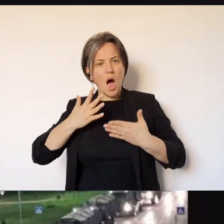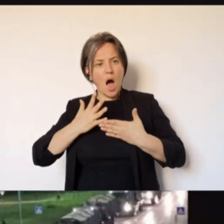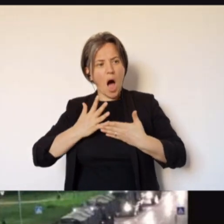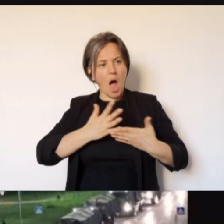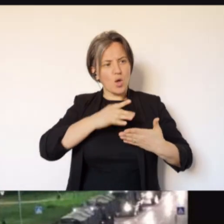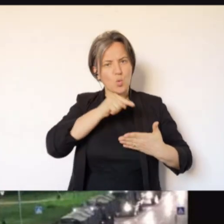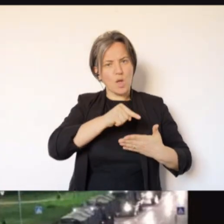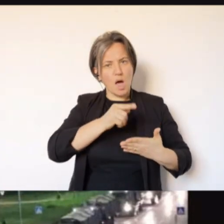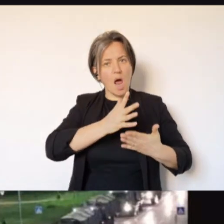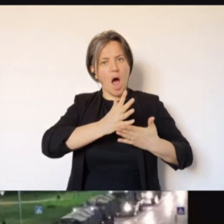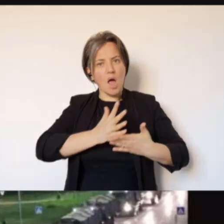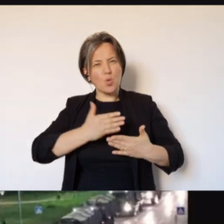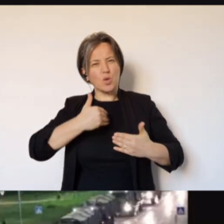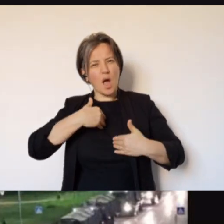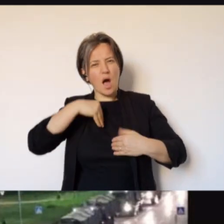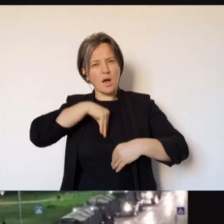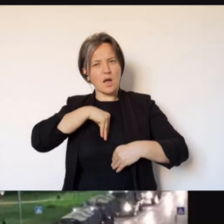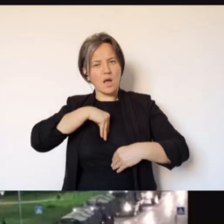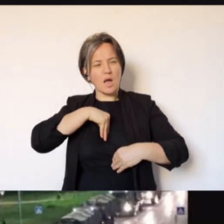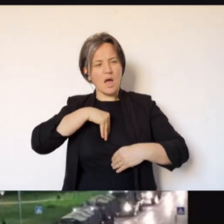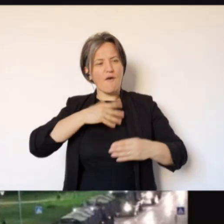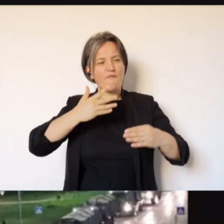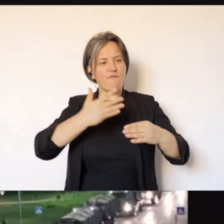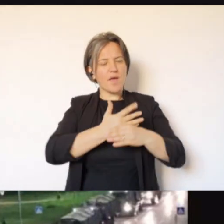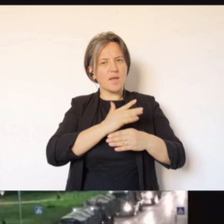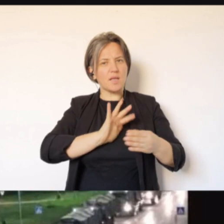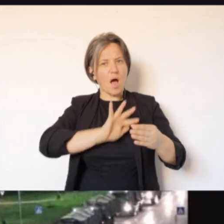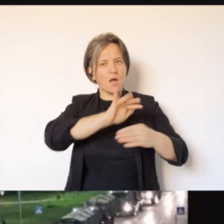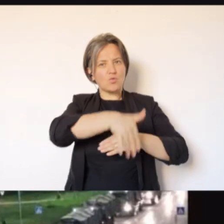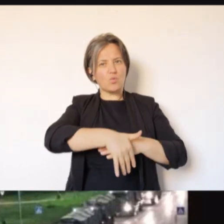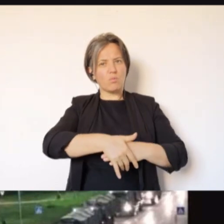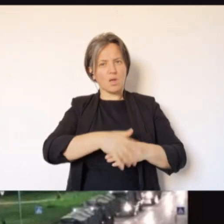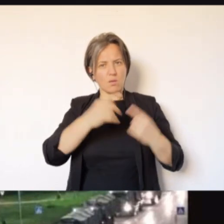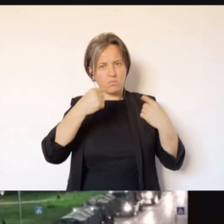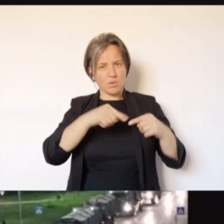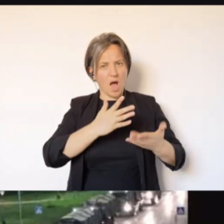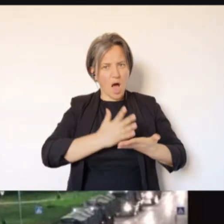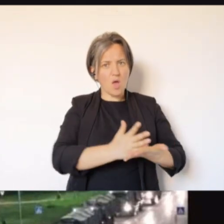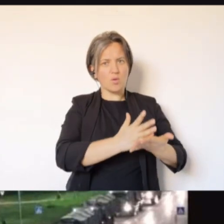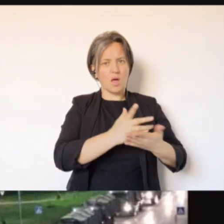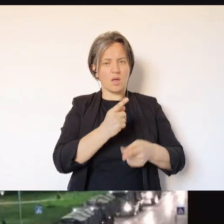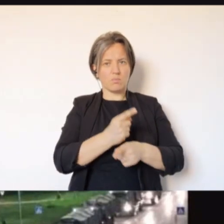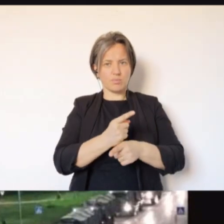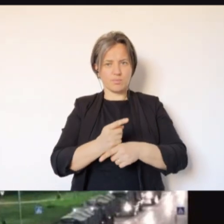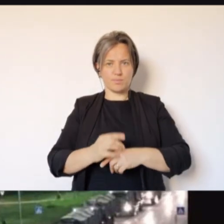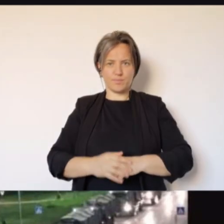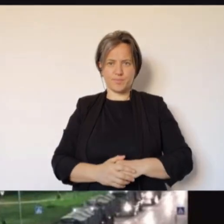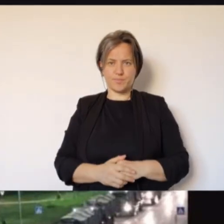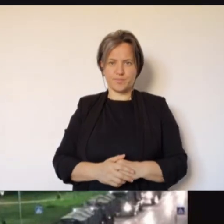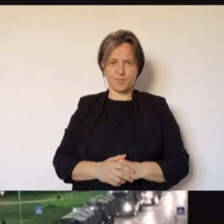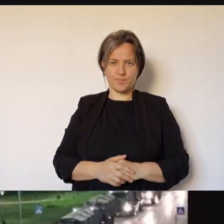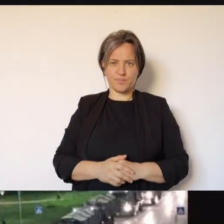aiutarci e aiutare loro a superarla.